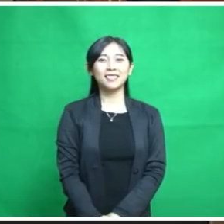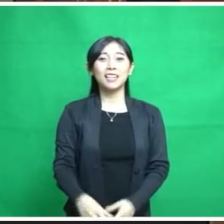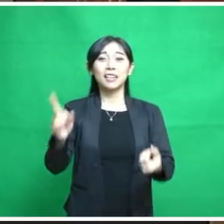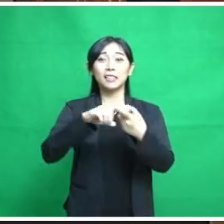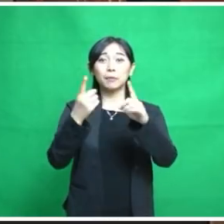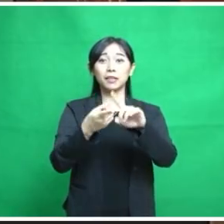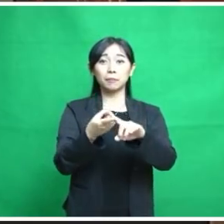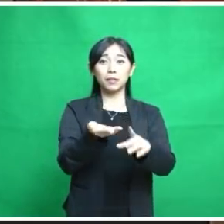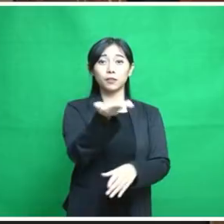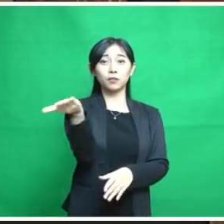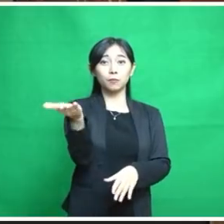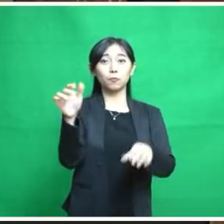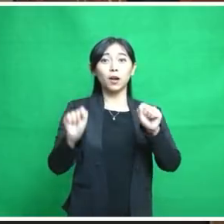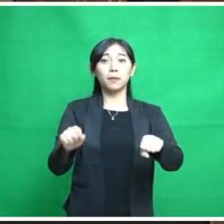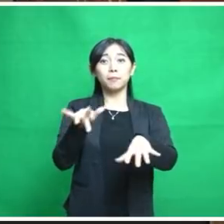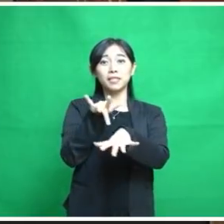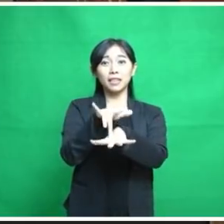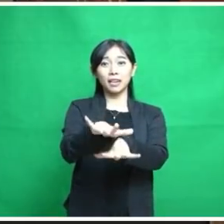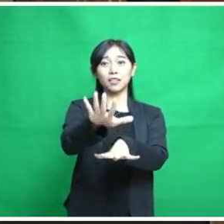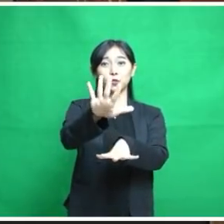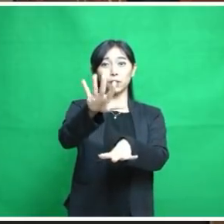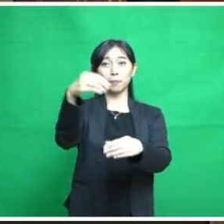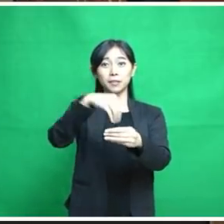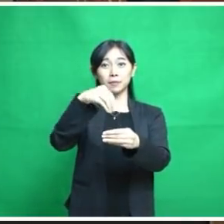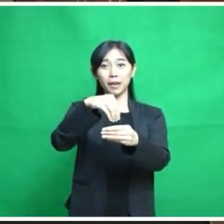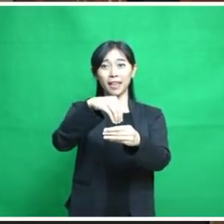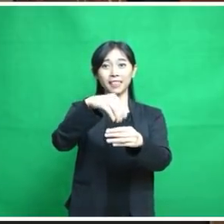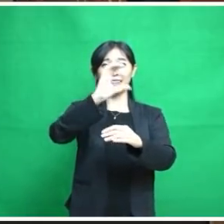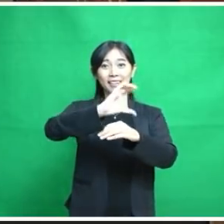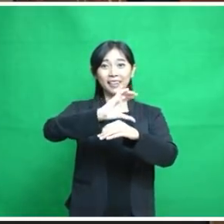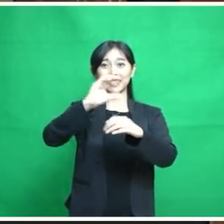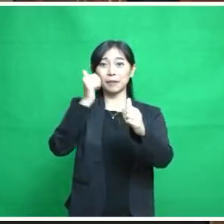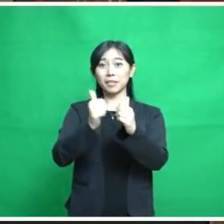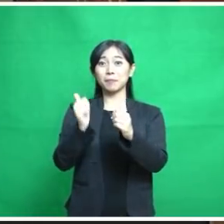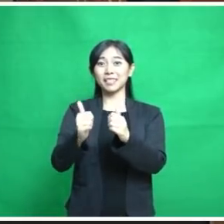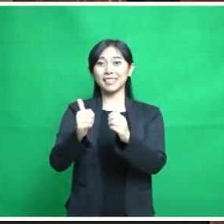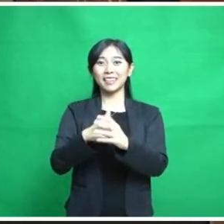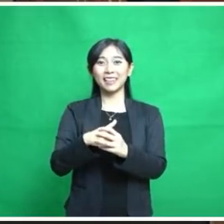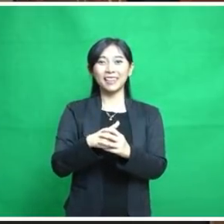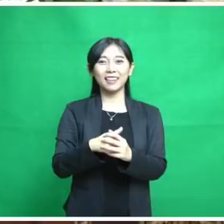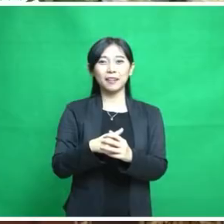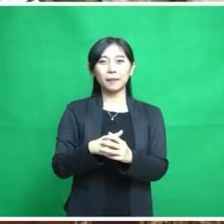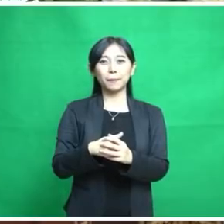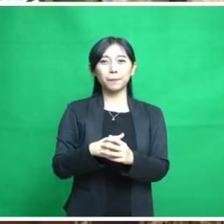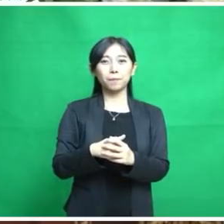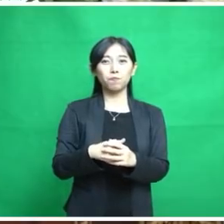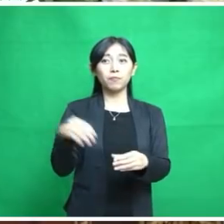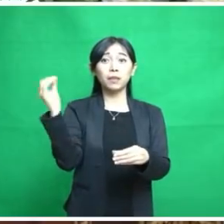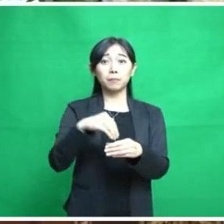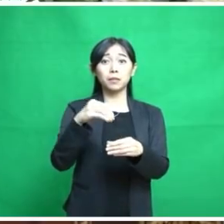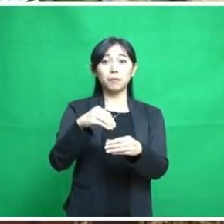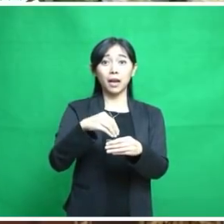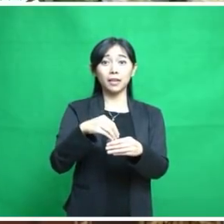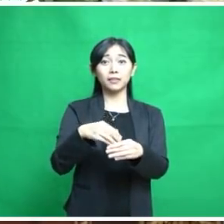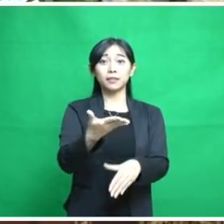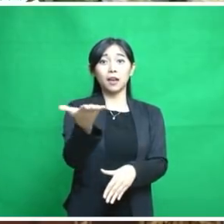Saudara dapat mengirimkan atau mentransfer persembahan saudara ke gereja saudara masing-masing. Persembahan